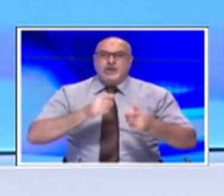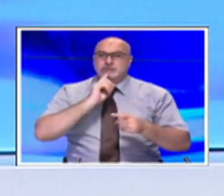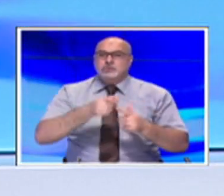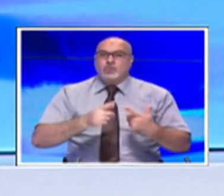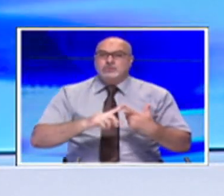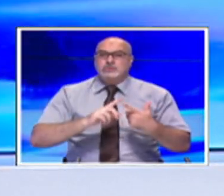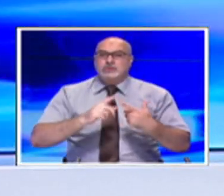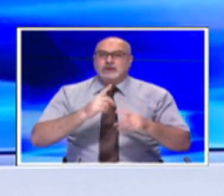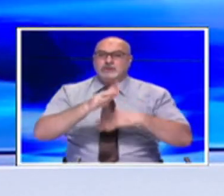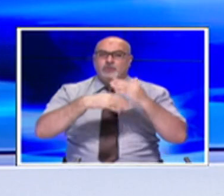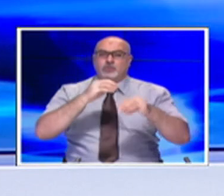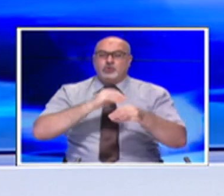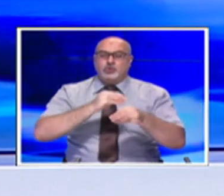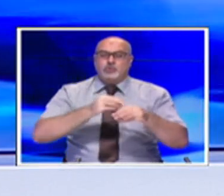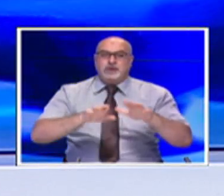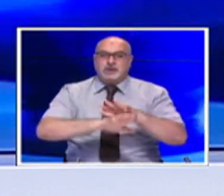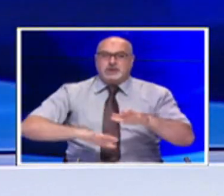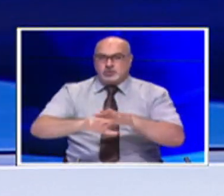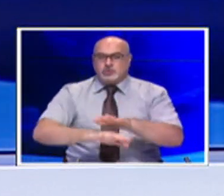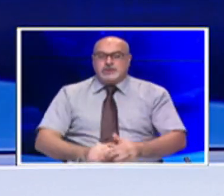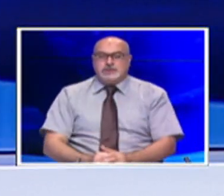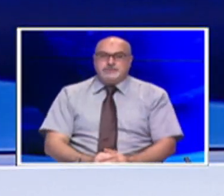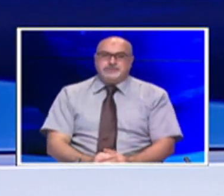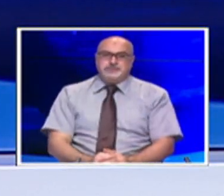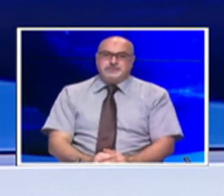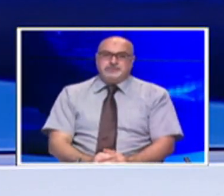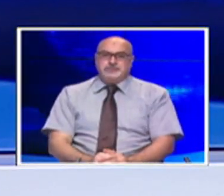الخاصة بالتنمية الاقتصادية المحلية.